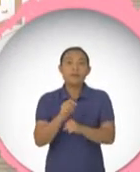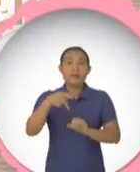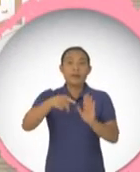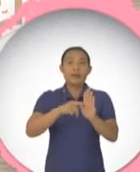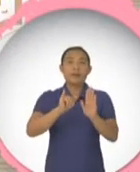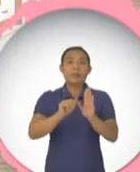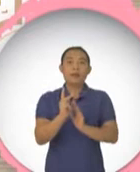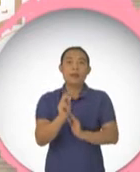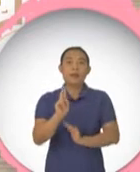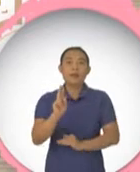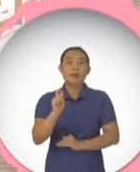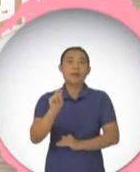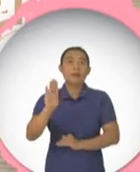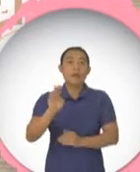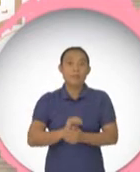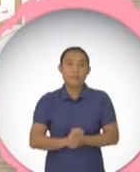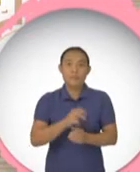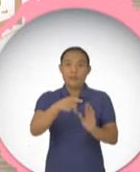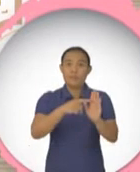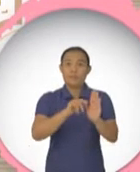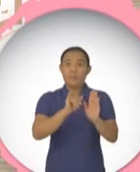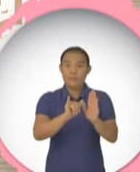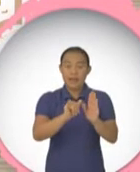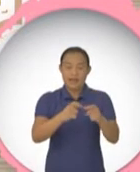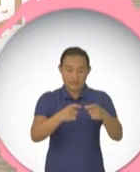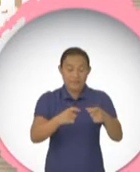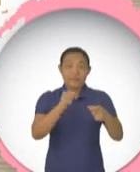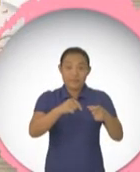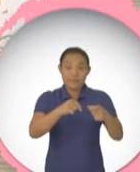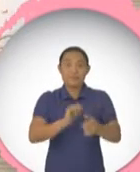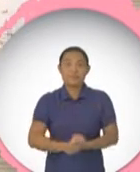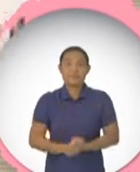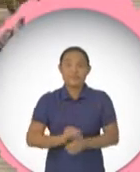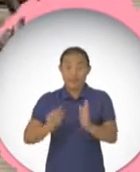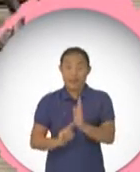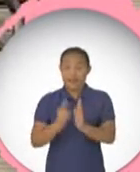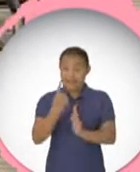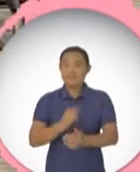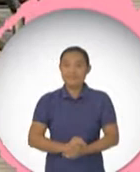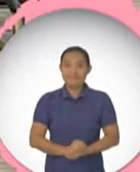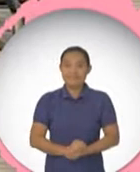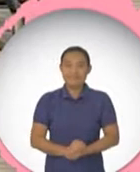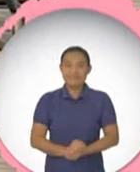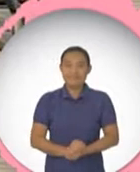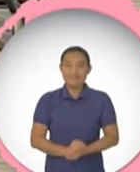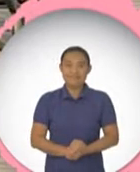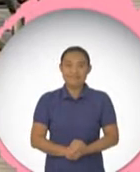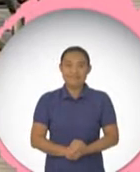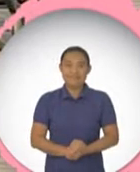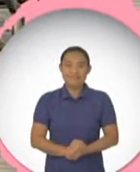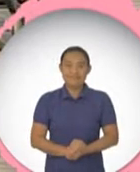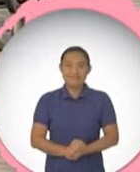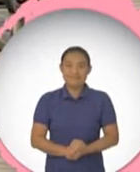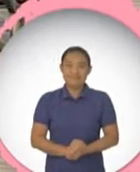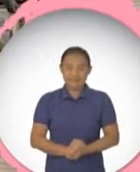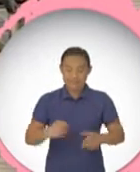พิ่มเป็นพายผีเสื้อนะคะ ครับงั้นเริ่มเลยดีไหม เรามาเริ่มดูกันนะคะเดี๋ยวอาจารย์จะแบ่